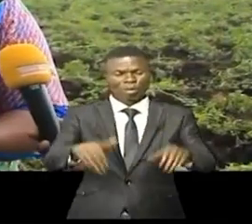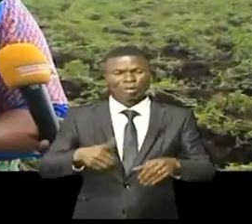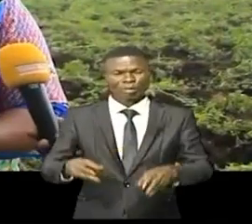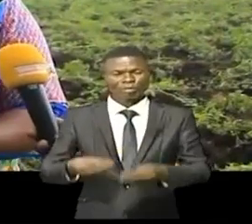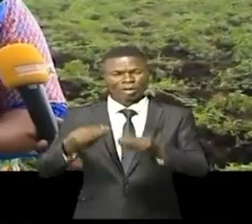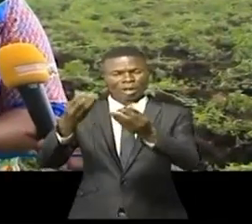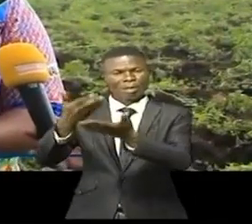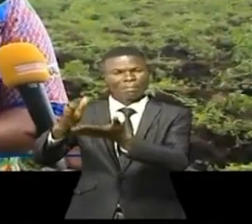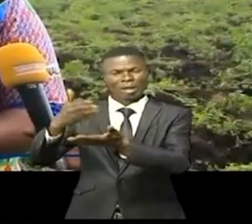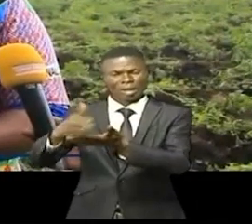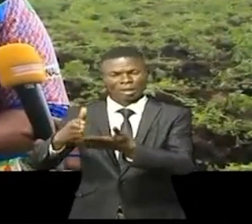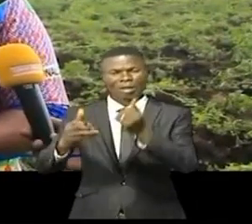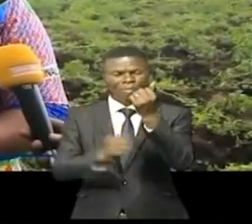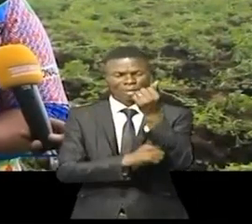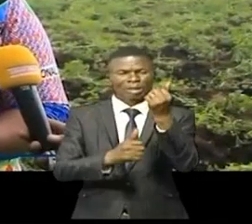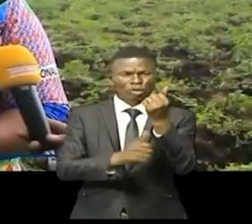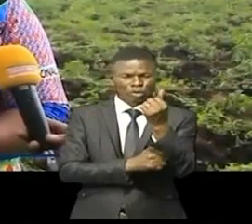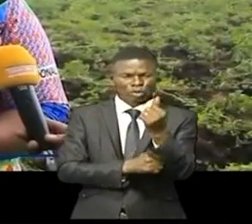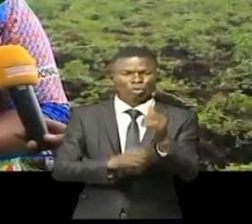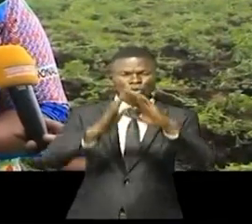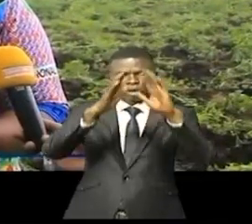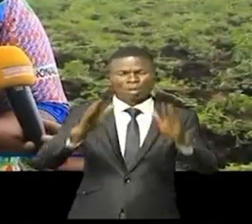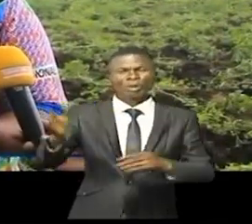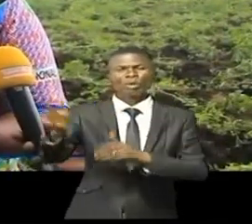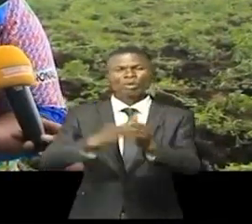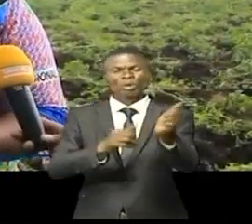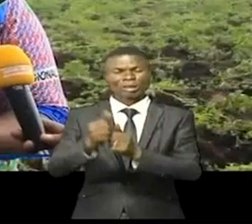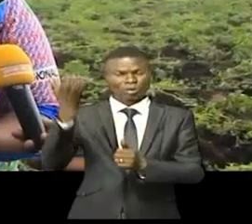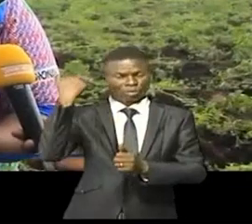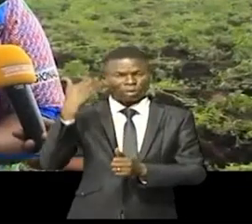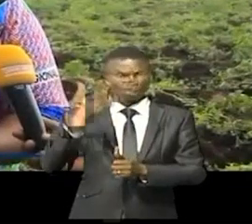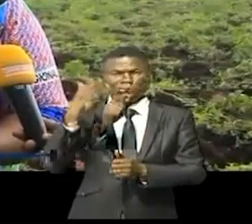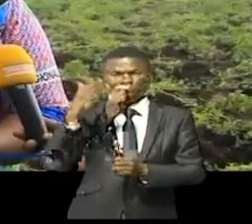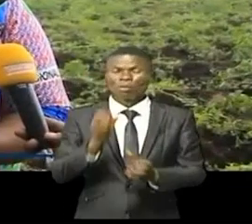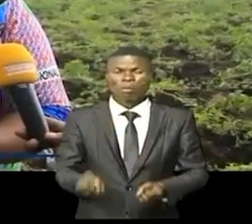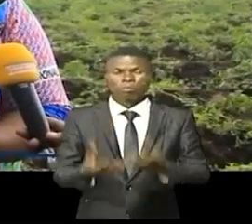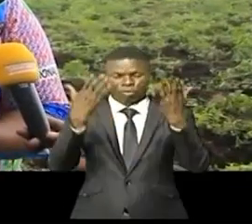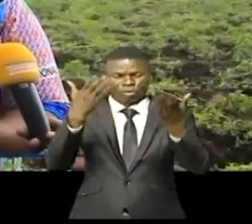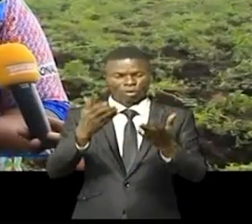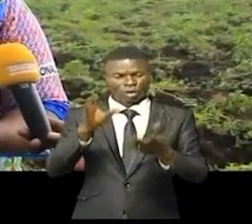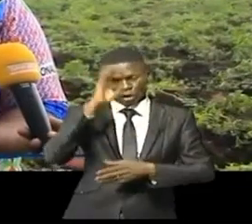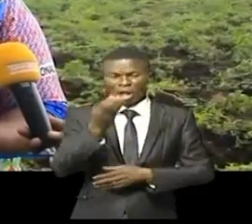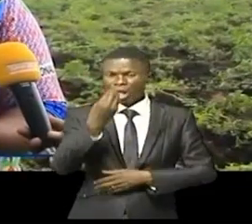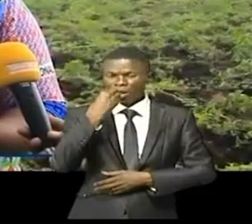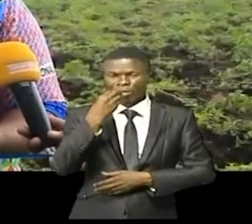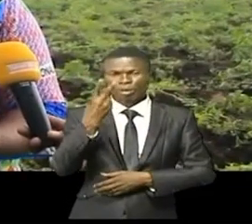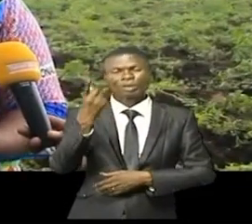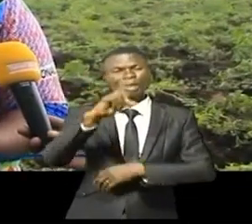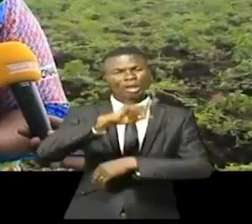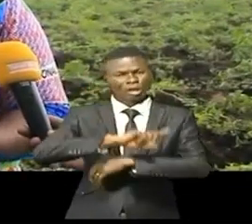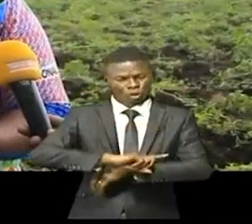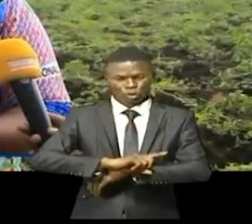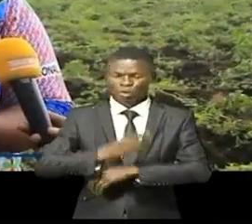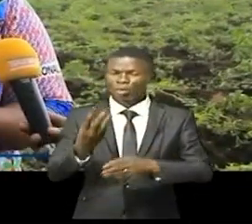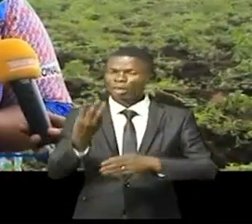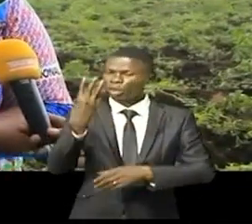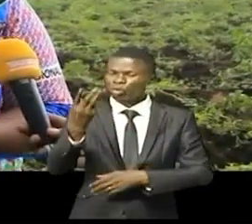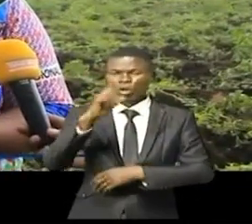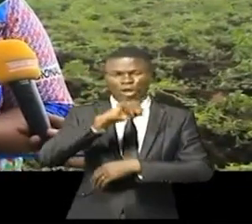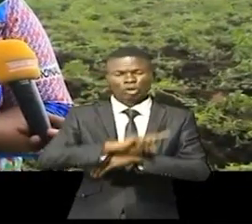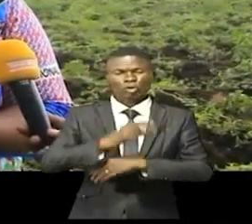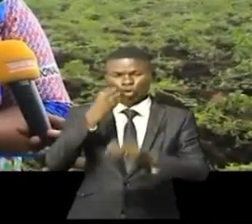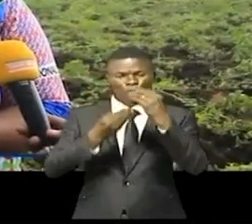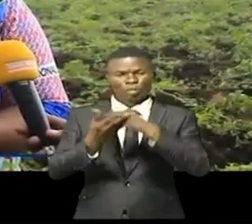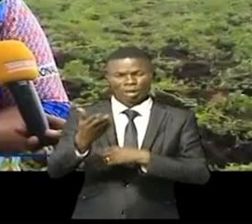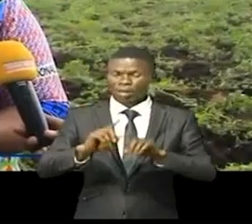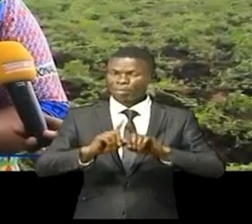à la disposition des sinistrés du territoire de Nyiragongo pour que ceux-ci trouvent à manger au moins pendant 2 ou 3 jours. Mais